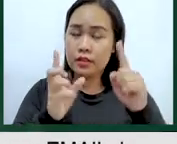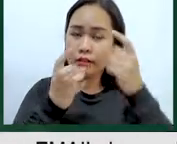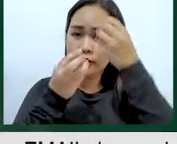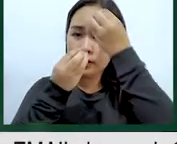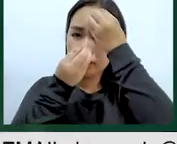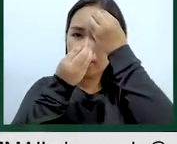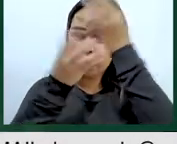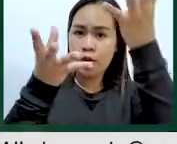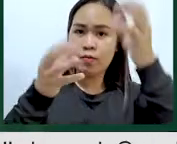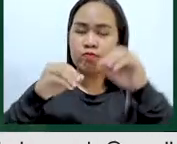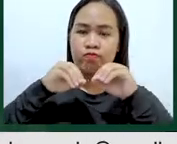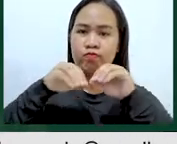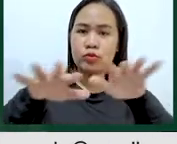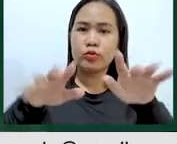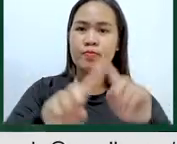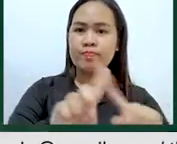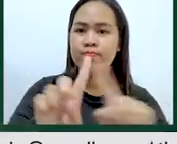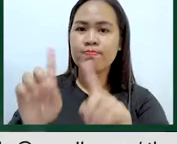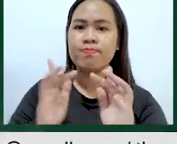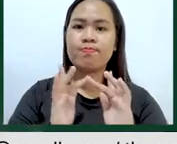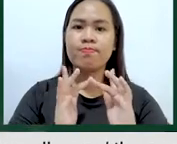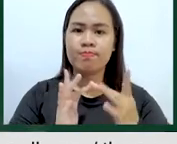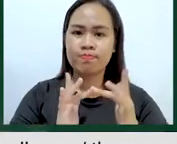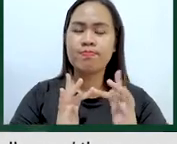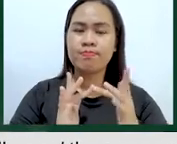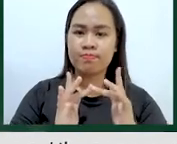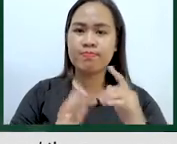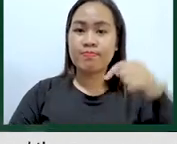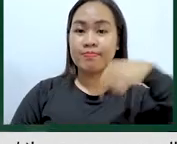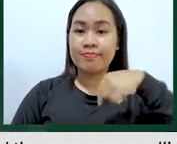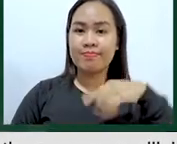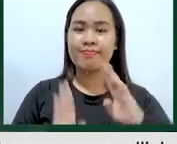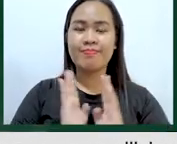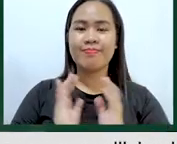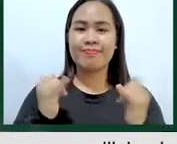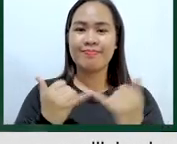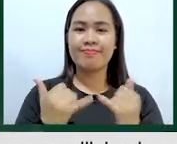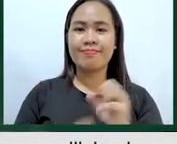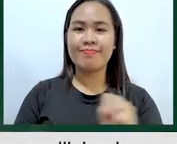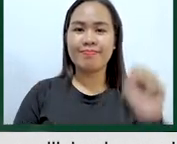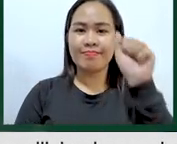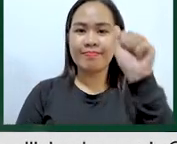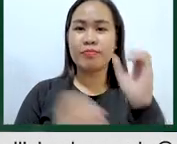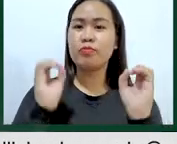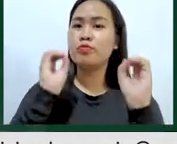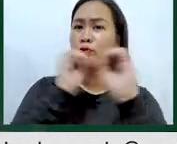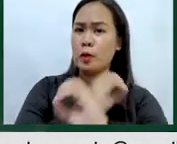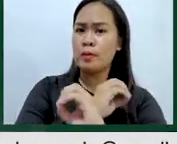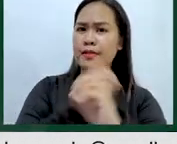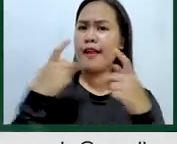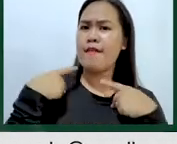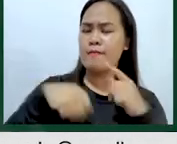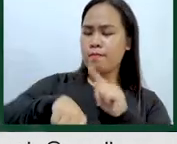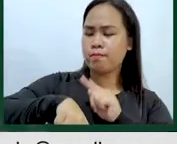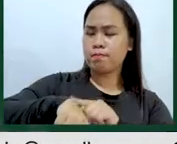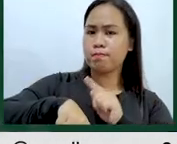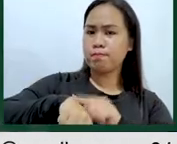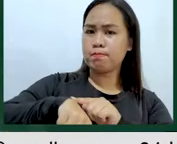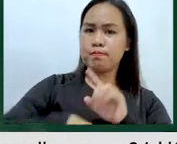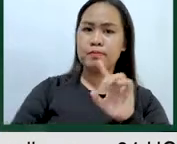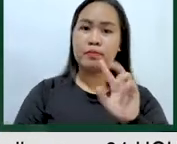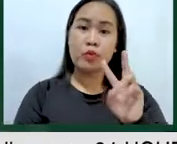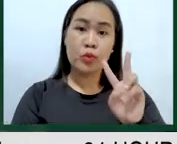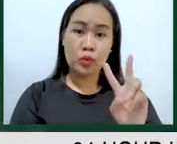mga LGUs lalo na, no? So dito po sa Barangay San Antonio, sa aming opisina, sa hudyat na alas dos ng hapon,